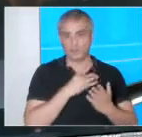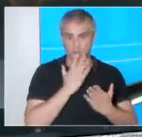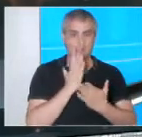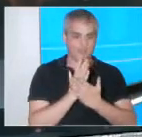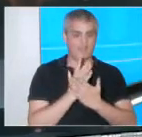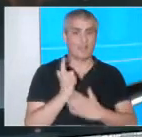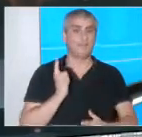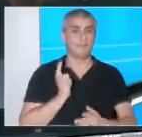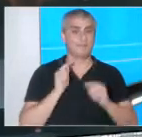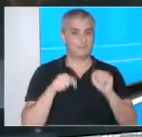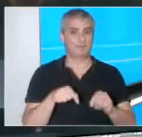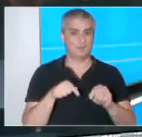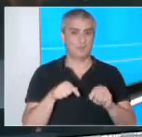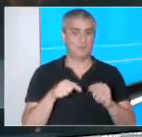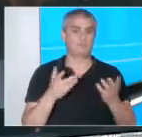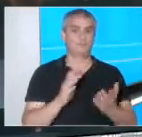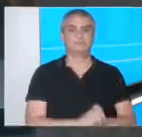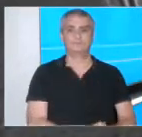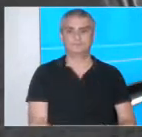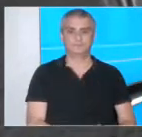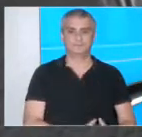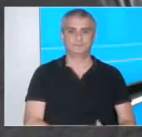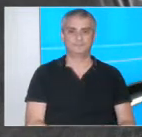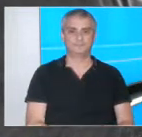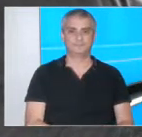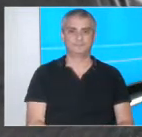שכבר ממתין כאן, מתחמם על הכיסא באולפן.